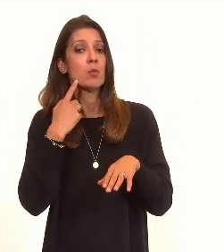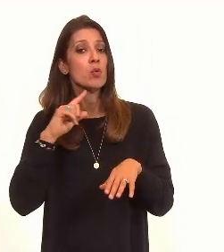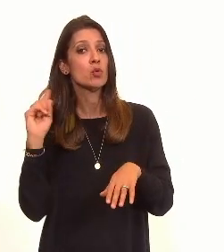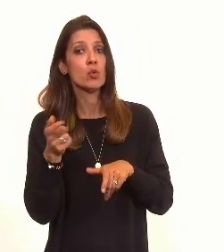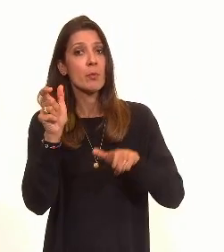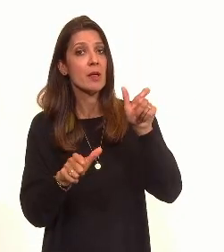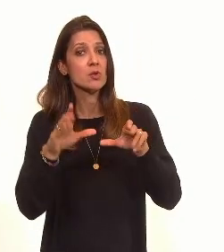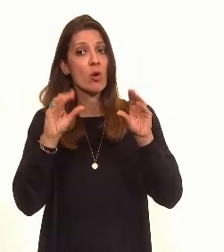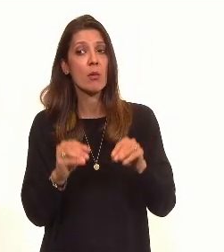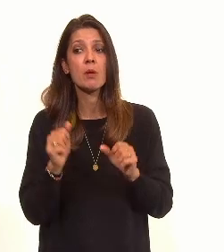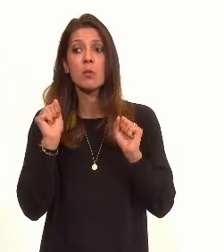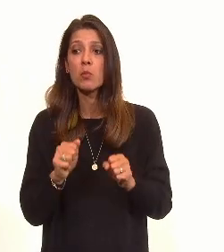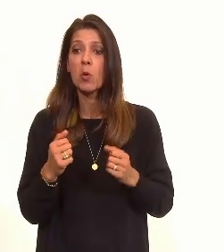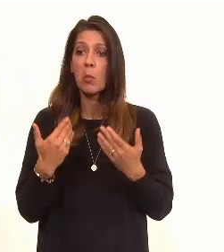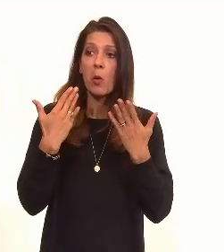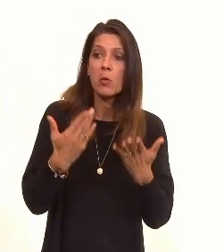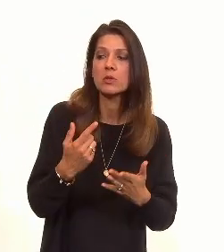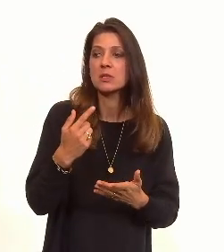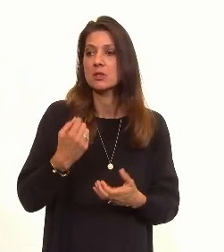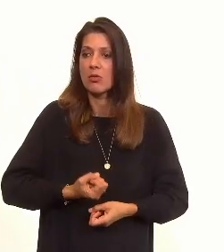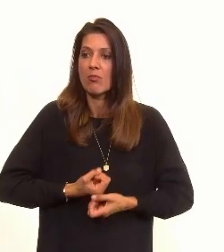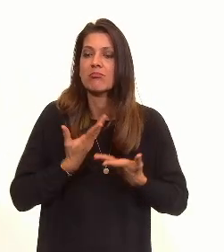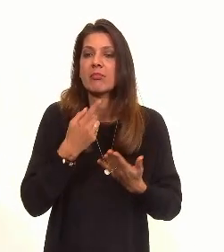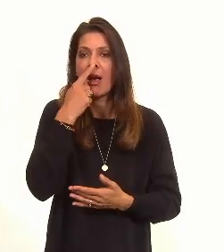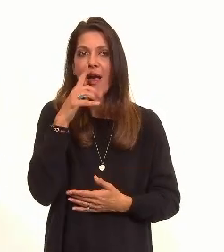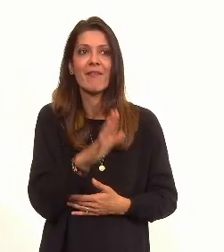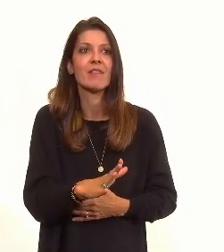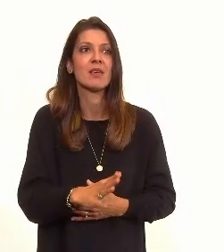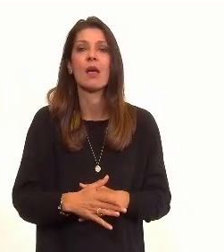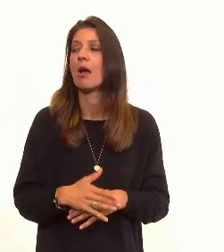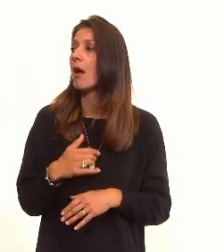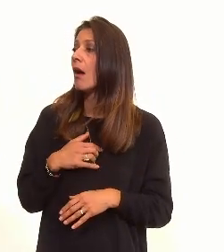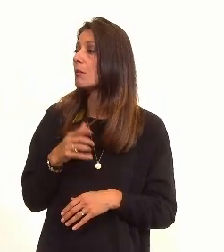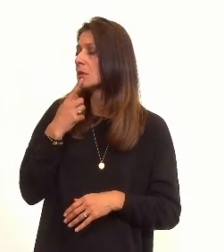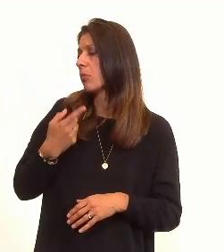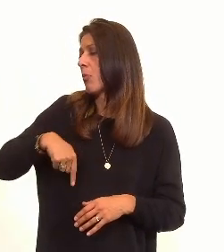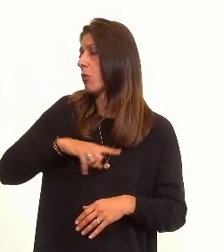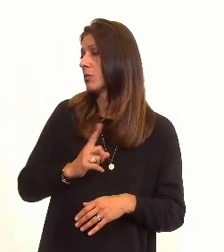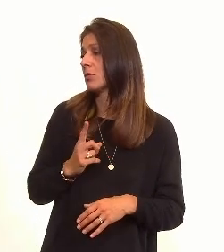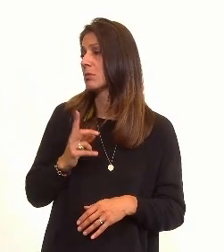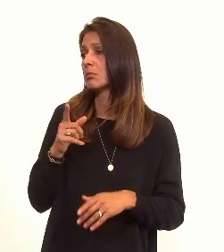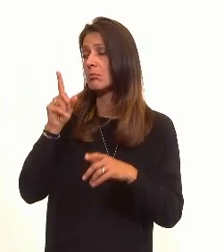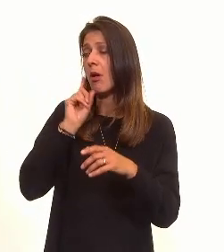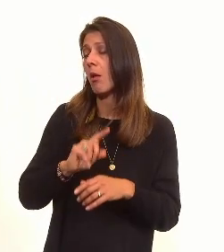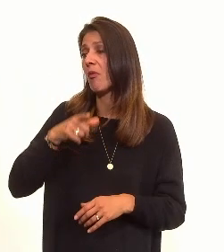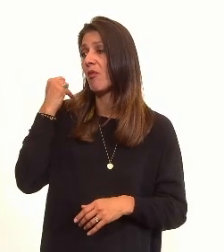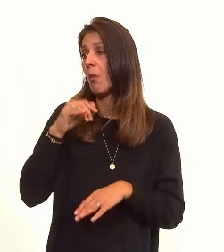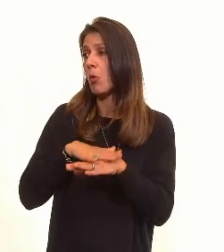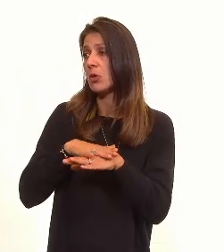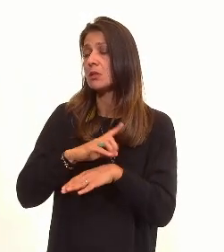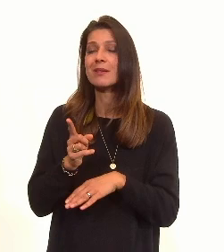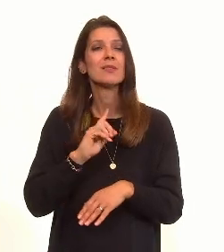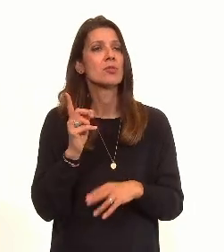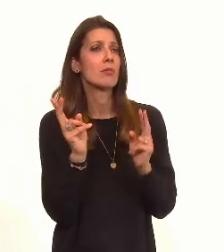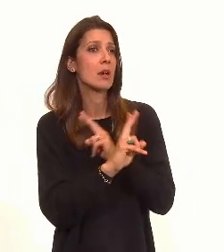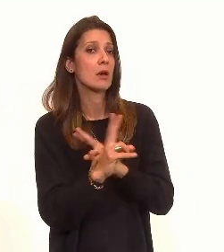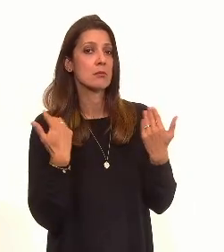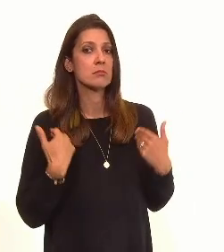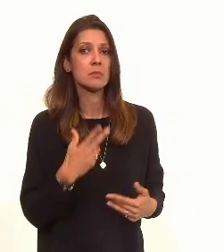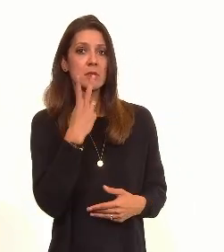comprendre comment participer à la vie politique. Alors, je vous laisse rentrer dans le jeu et on va faire une démonstration.